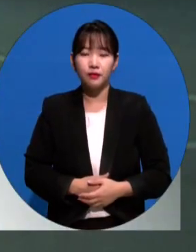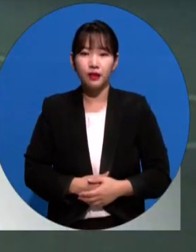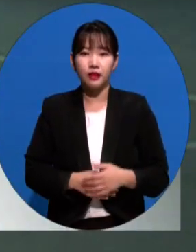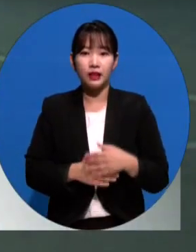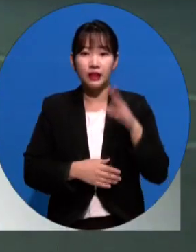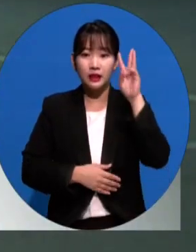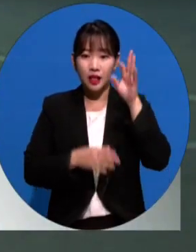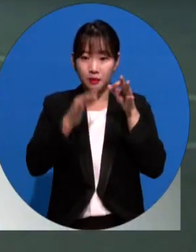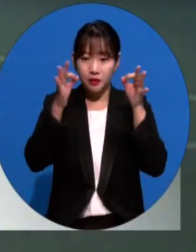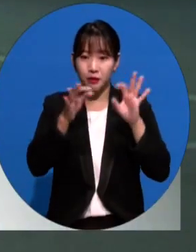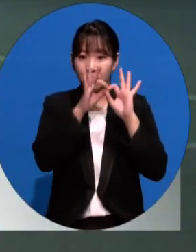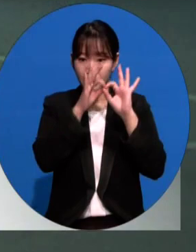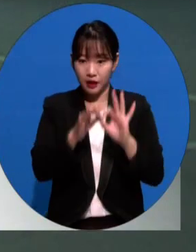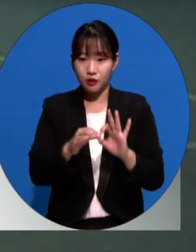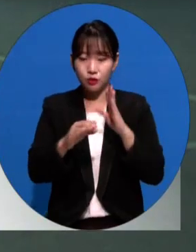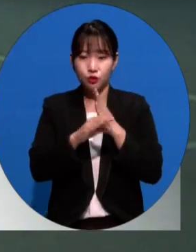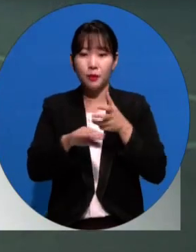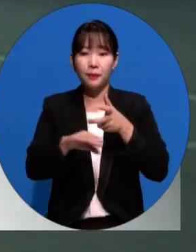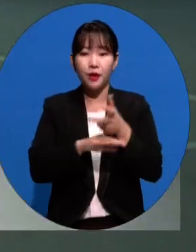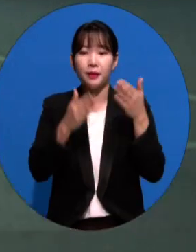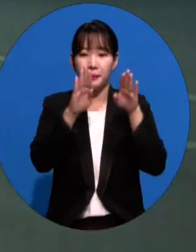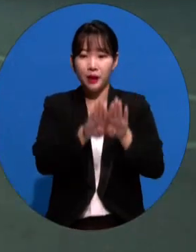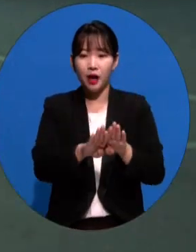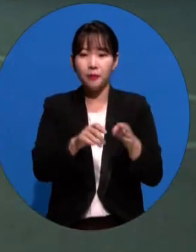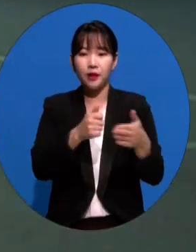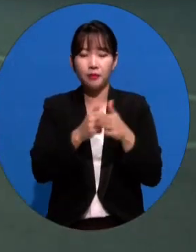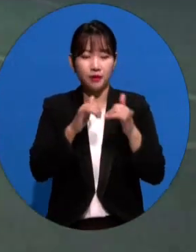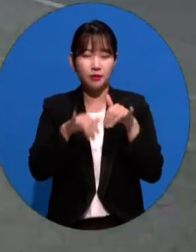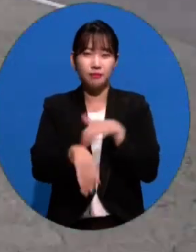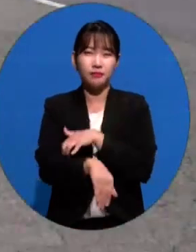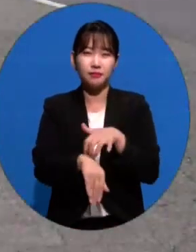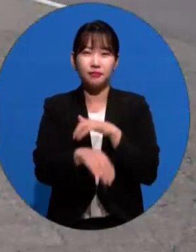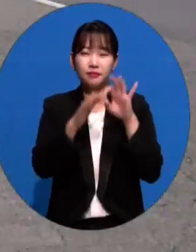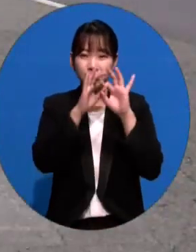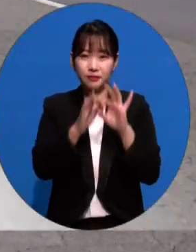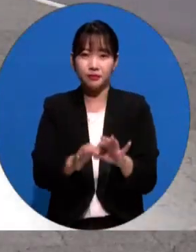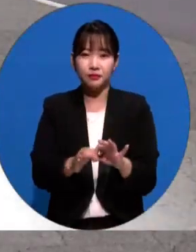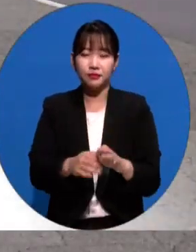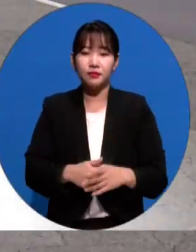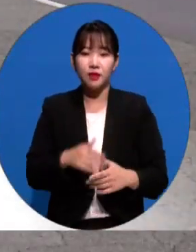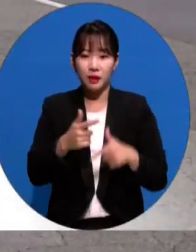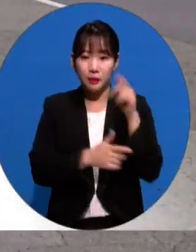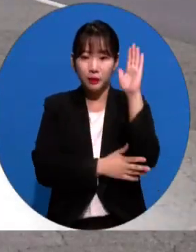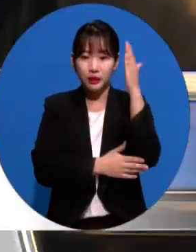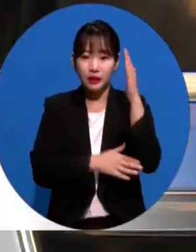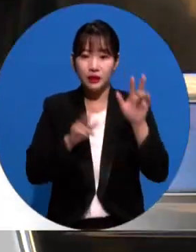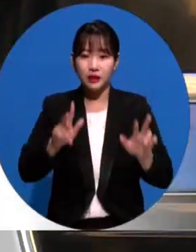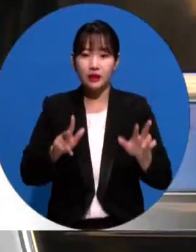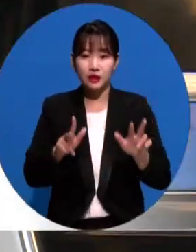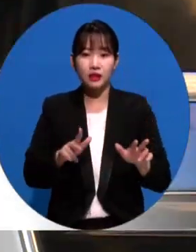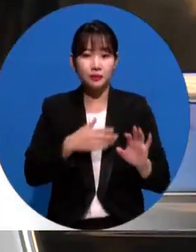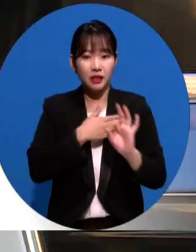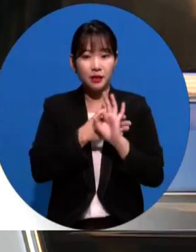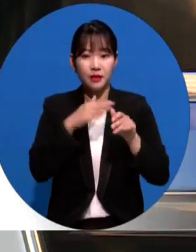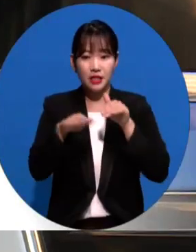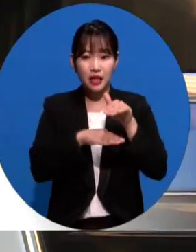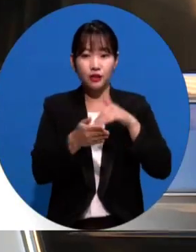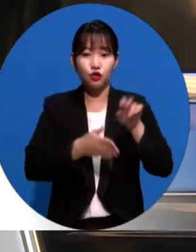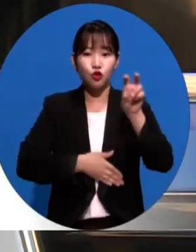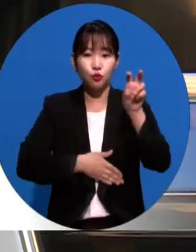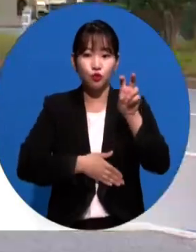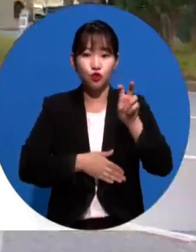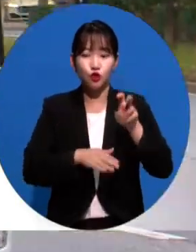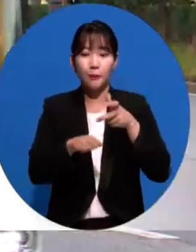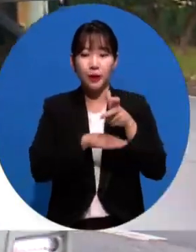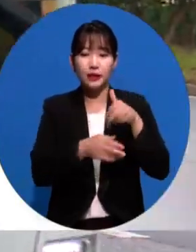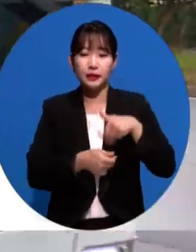사흘째 이어지고 있는 목포 시내버스 파업으로 시민들의 불편이 이어지고 있습니다. 목포시는 현재 임시 차량 20대를 버스